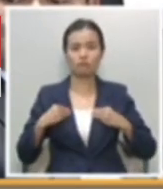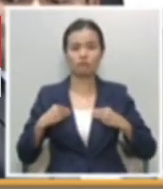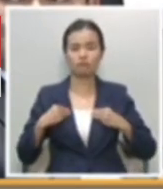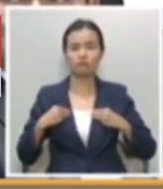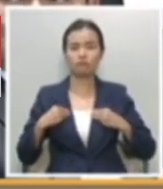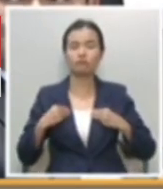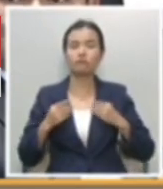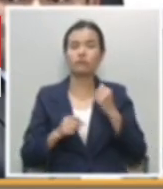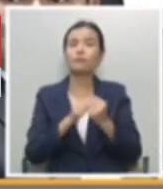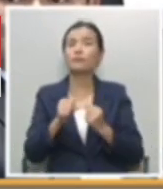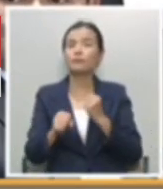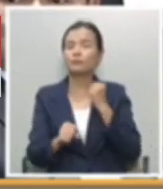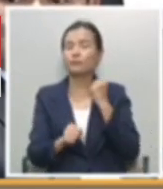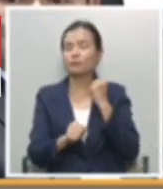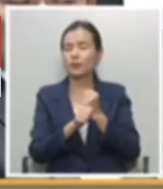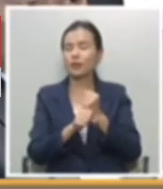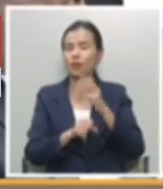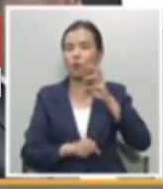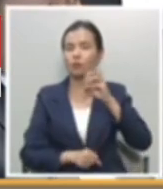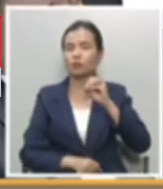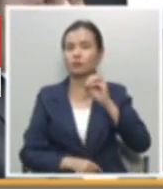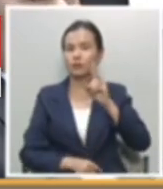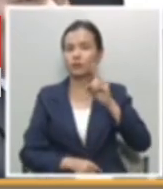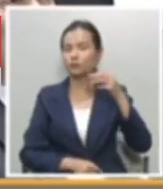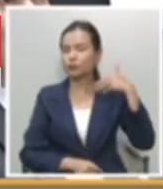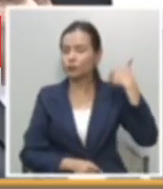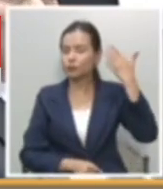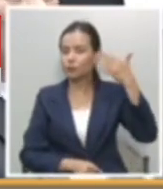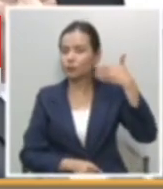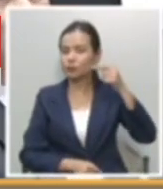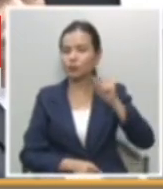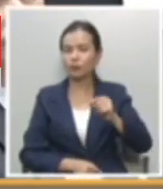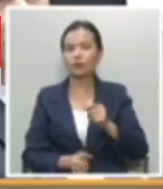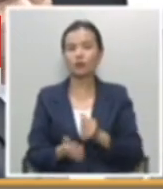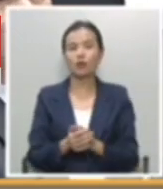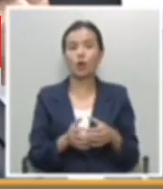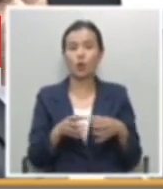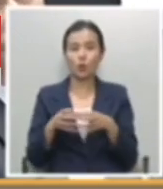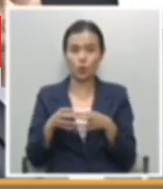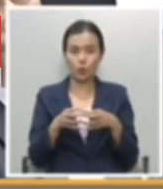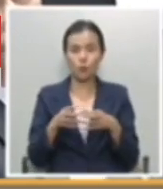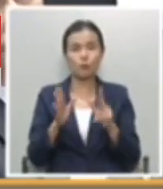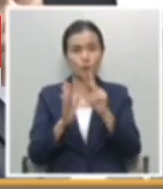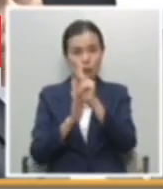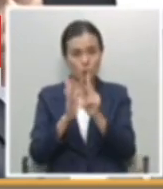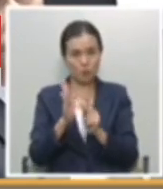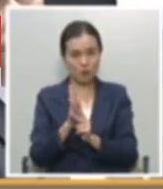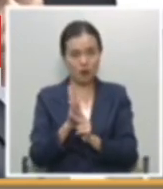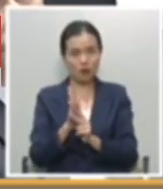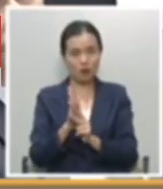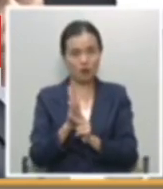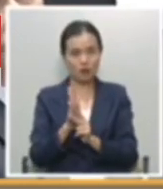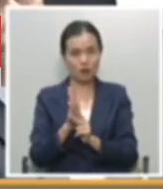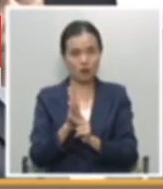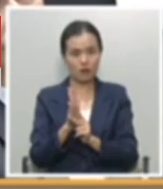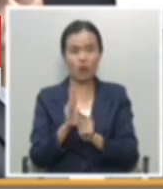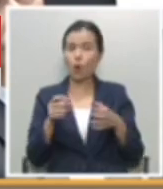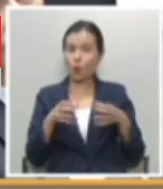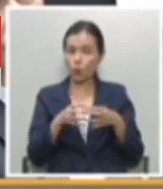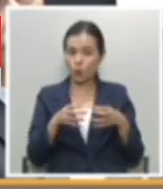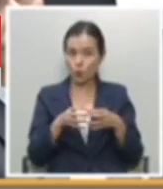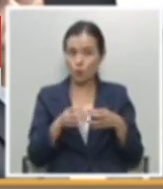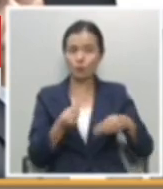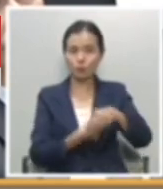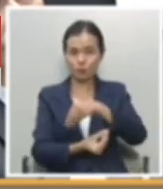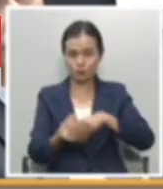ปี61เป็นต้นมาทีมกุนซือทางกฎหมายของพระท่านทีมกุนซือทางเศร